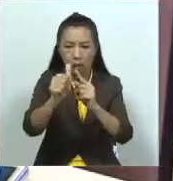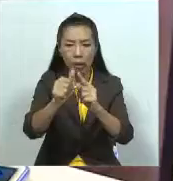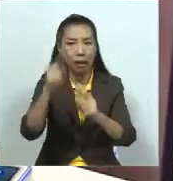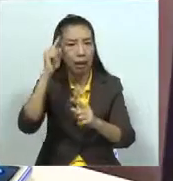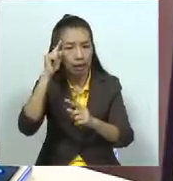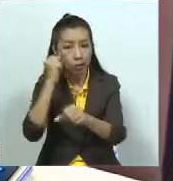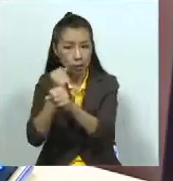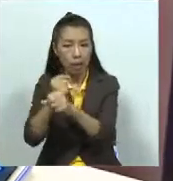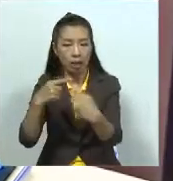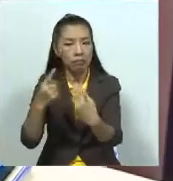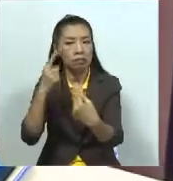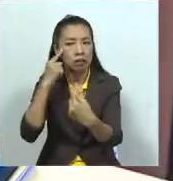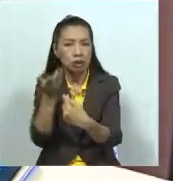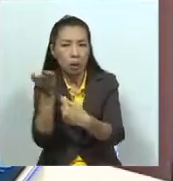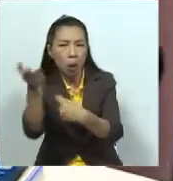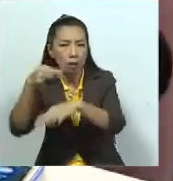งทางการเมืองค่ะ